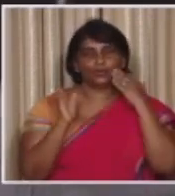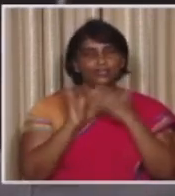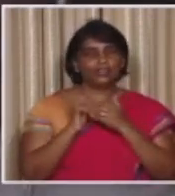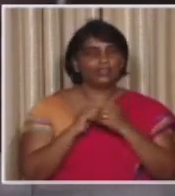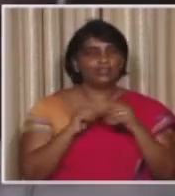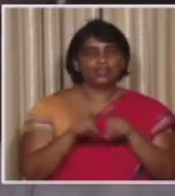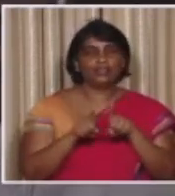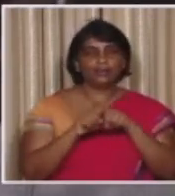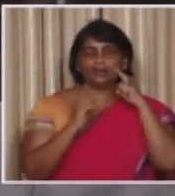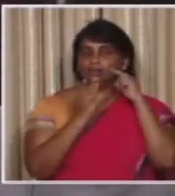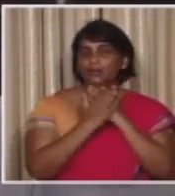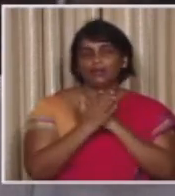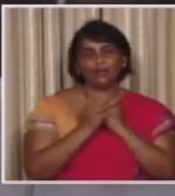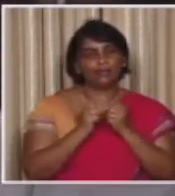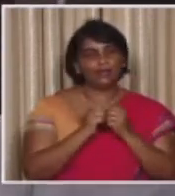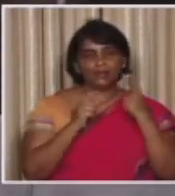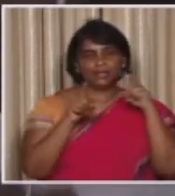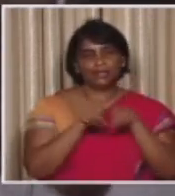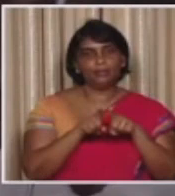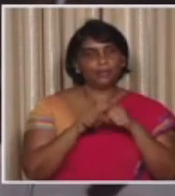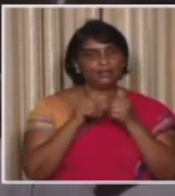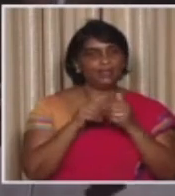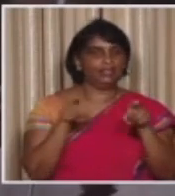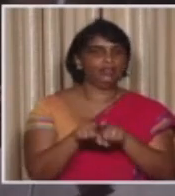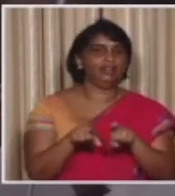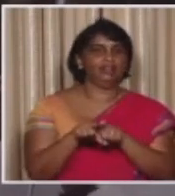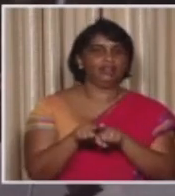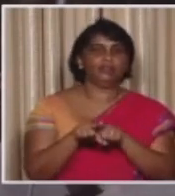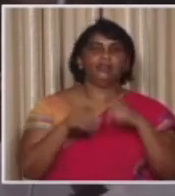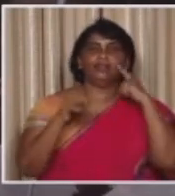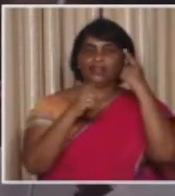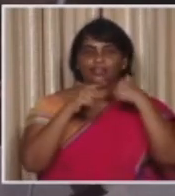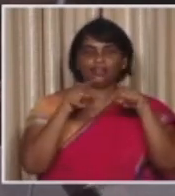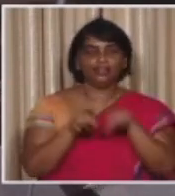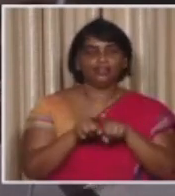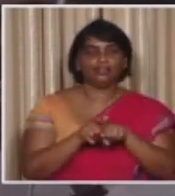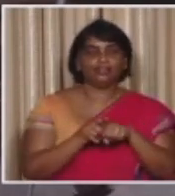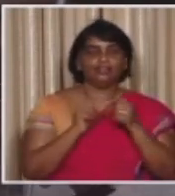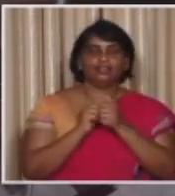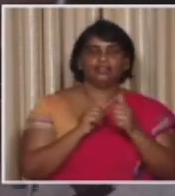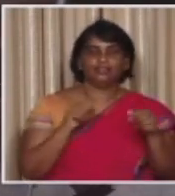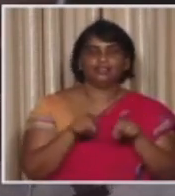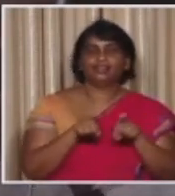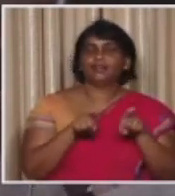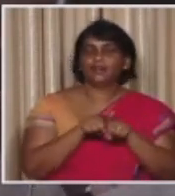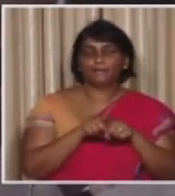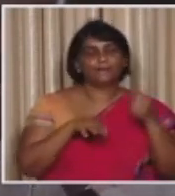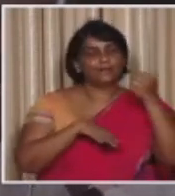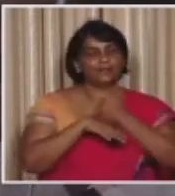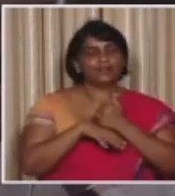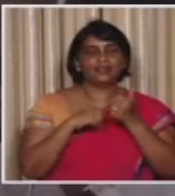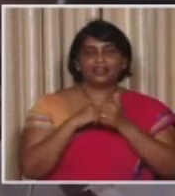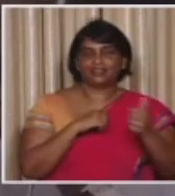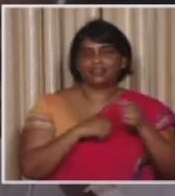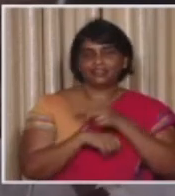அவஸ்தாவே ஏ பிலிபந்த ரஜே விஷயம் இதிரிபாத் கரலதின யோஜனாவ பிலிபந்த விவாது உலசனை சபாபதித்துமணி ராஜ்ய